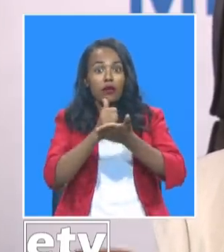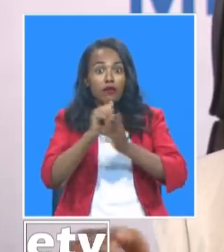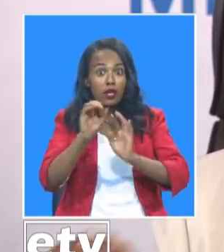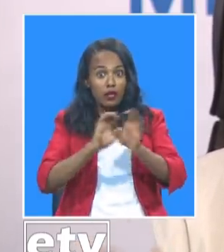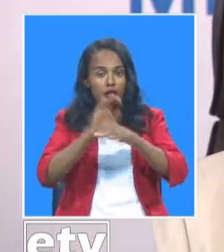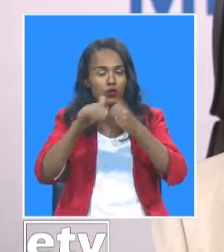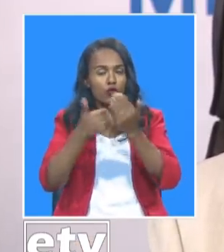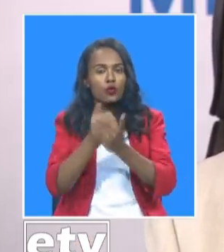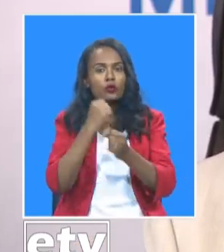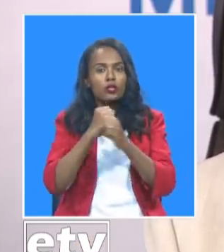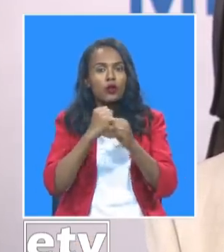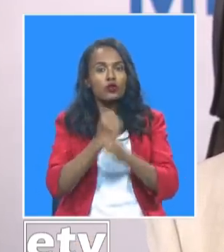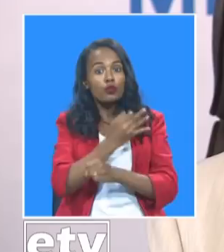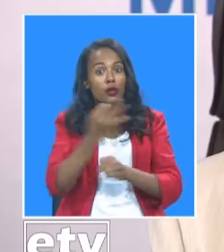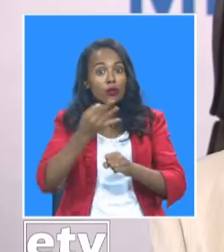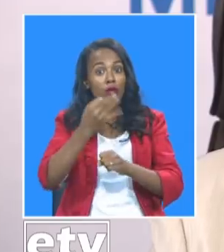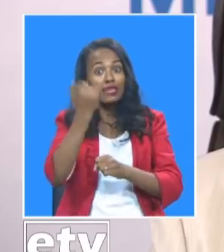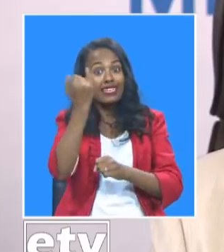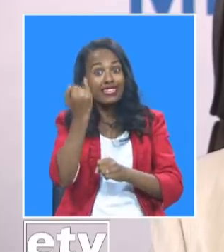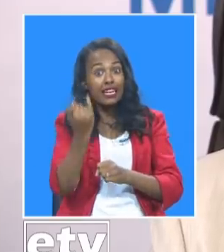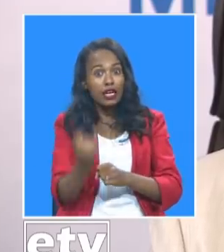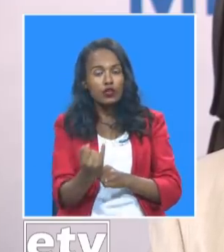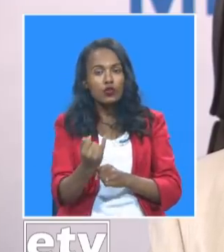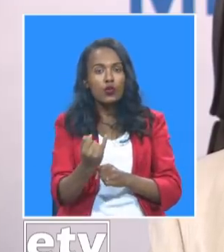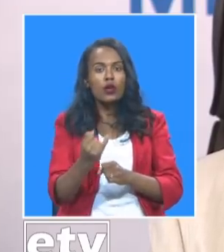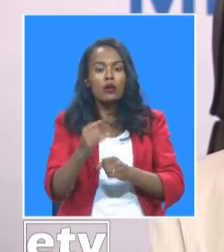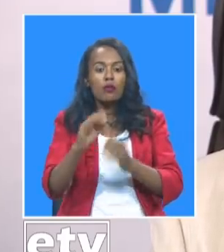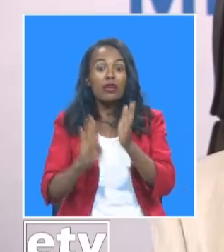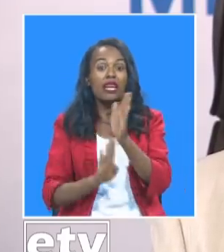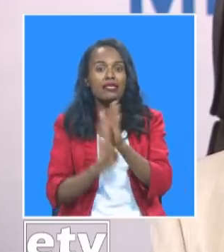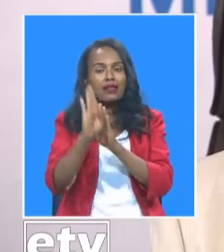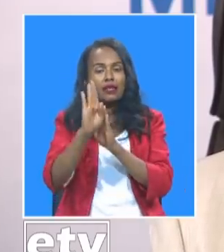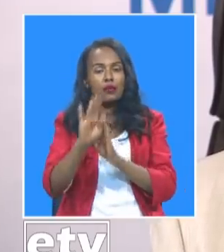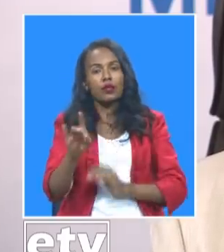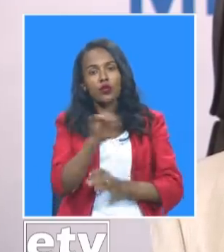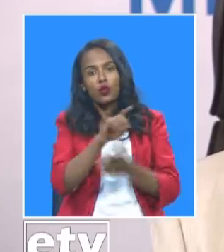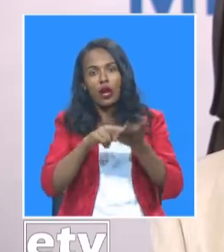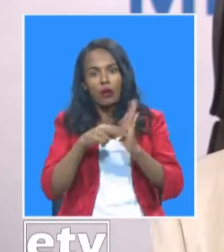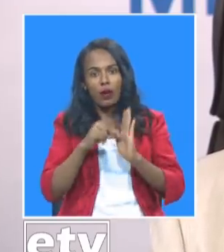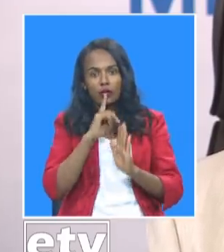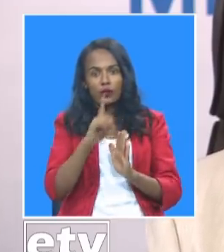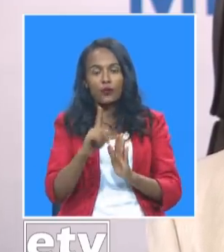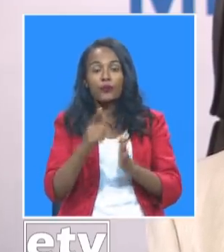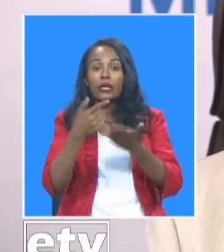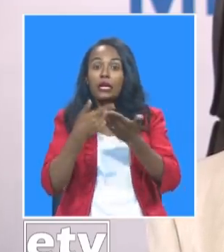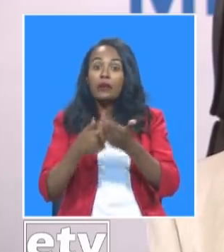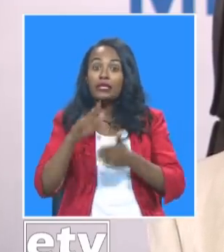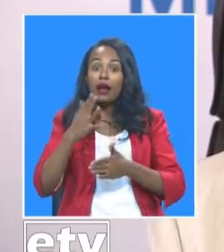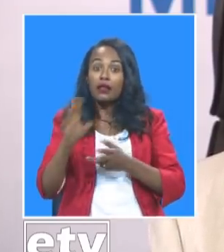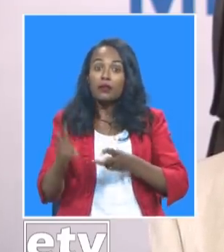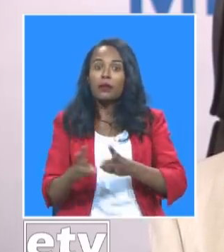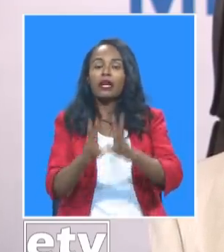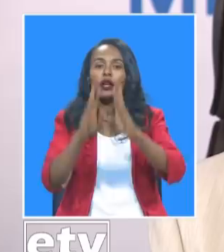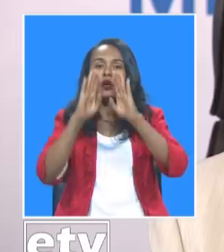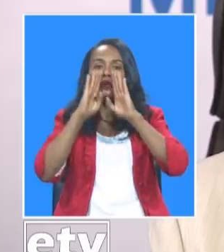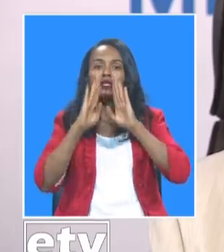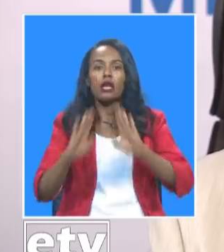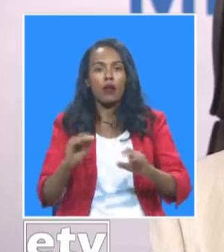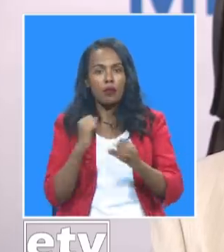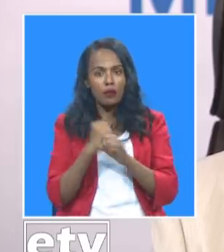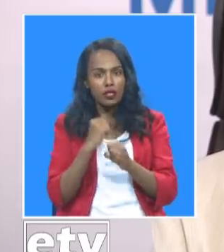ሁሉም ስራዎቻቸው በደንብ አድርገው እየተቀመሩ ስኬል አፕ የምናደርግበት ይሆናል የሚል ማለት ነው። በዚህ አይነት መንገድ ነው ሰላም